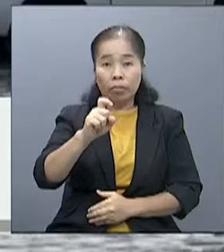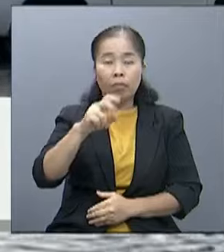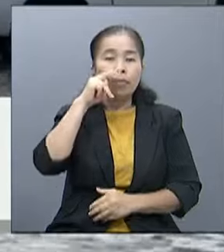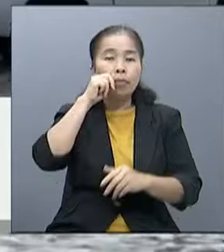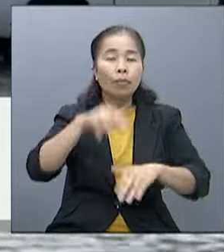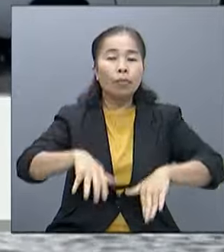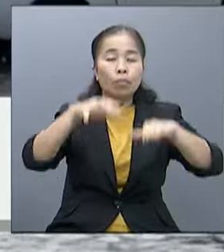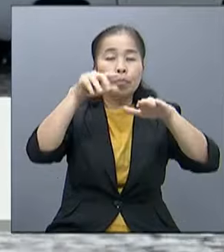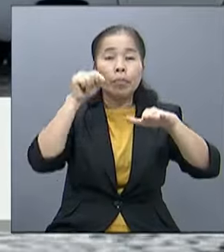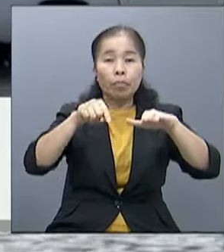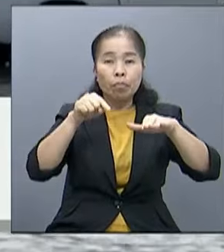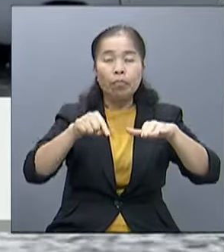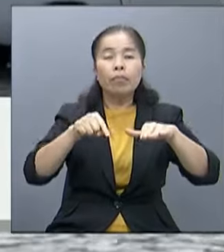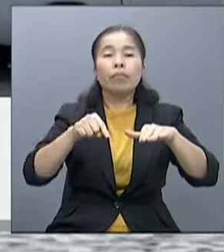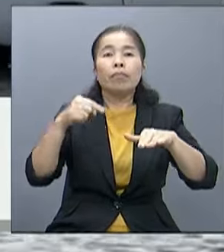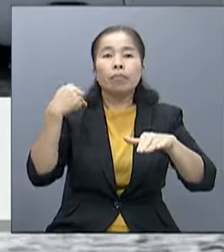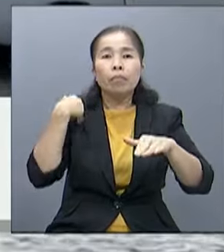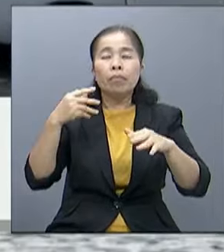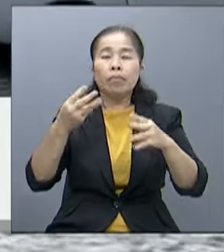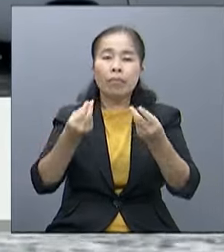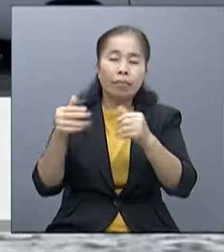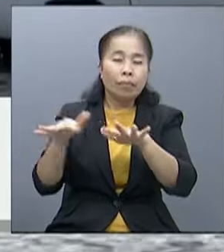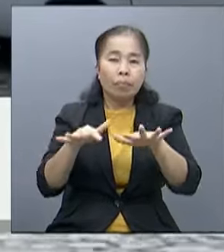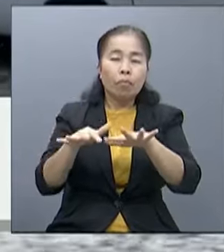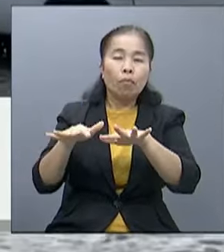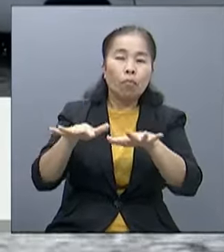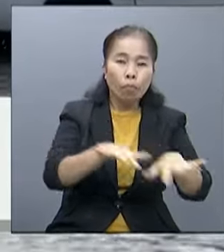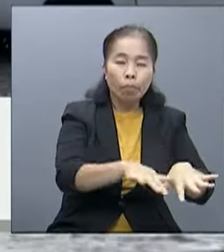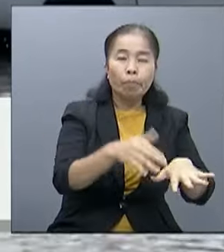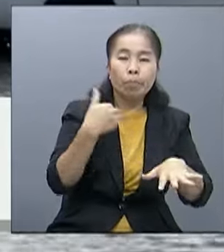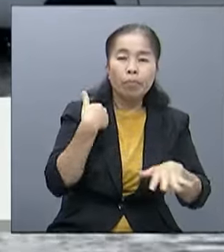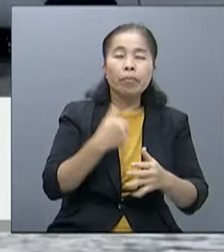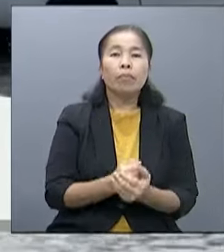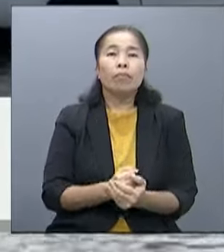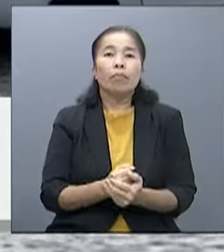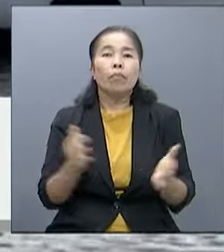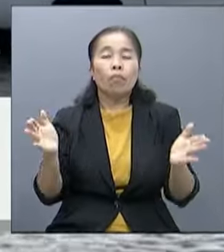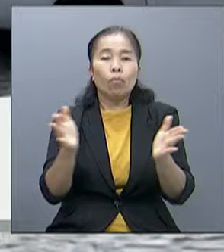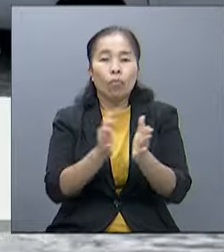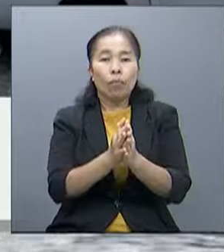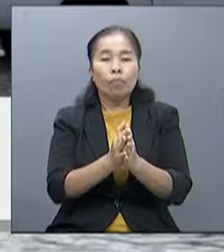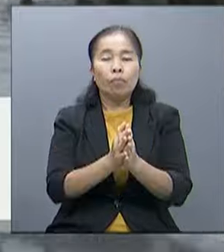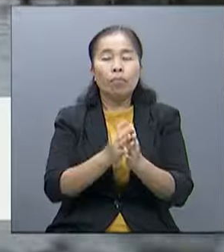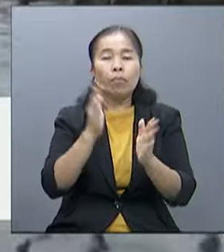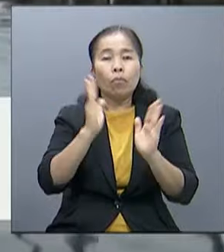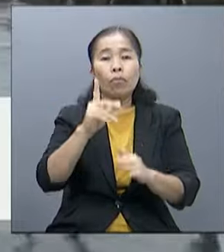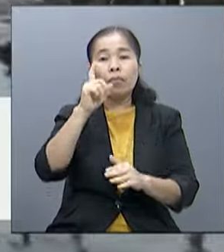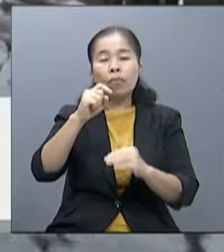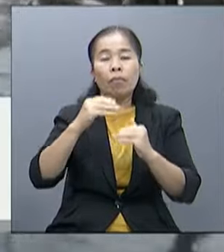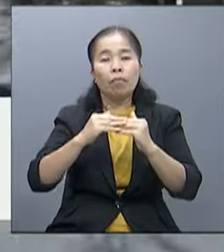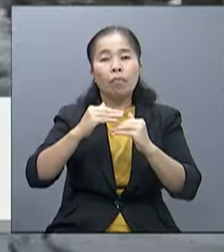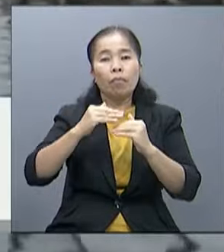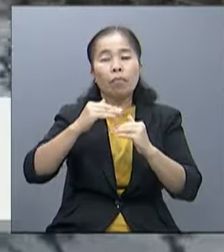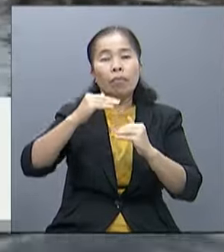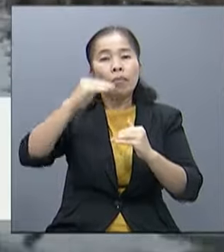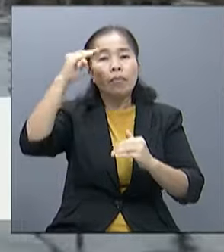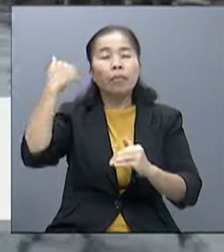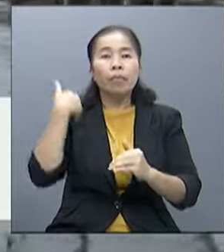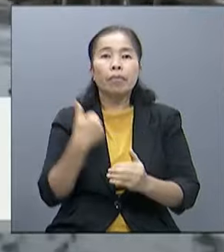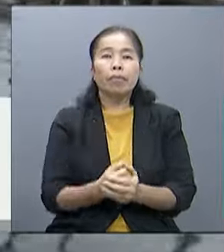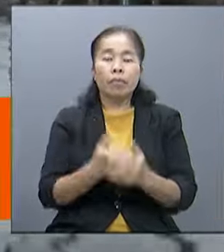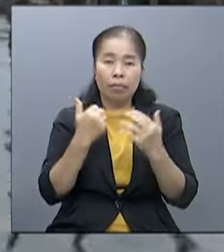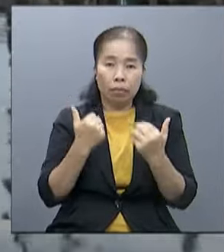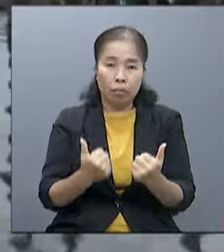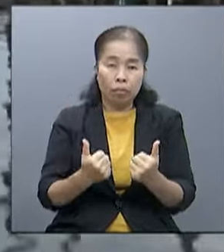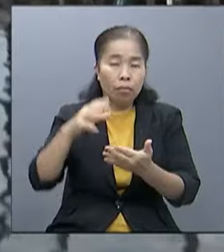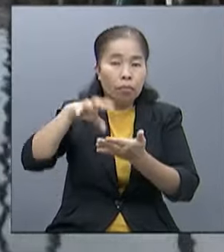ครั้งนี้รวมไปถึงมีดินถล่มในพื้นที่ทางตอนใต้ด้วยนะคะก็ยังคงเพิ่มสูงขึ้นเรื่อยๆอย่างต่อเนื่องค่ะล่าสุดมีร